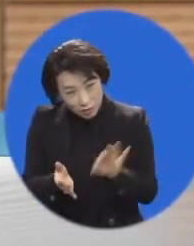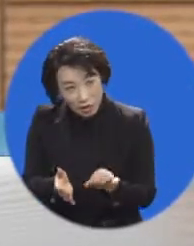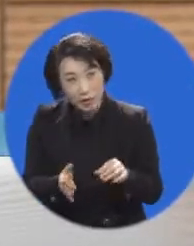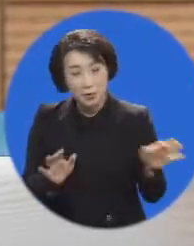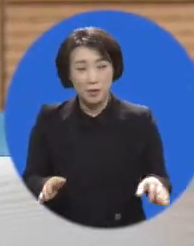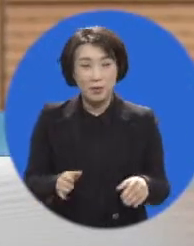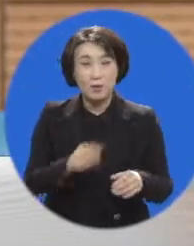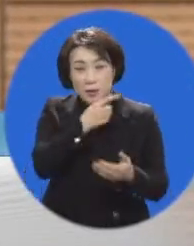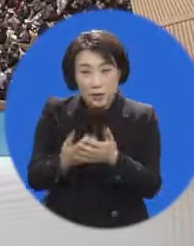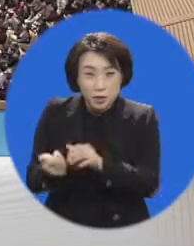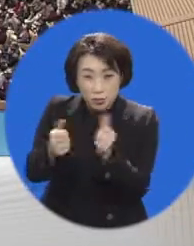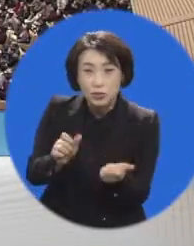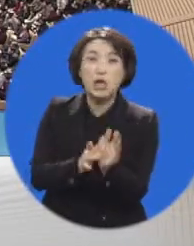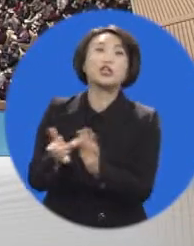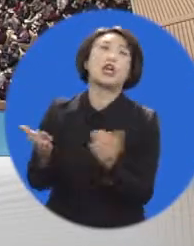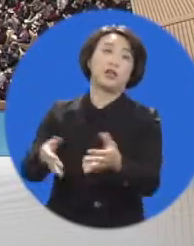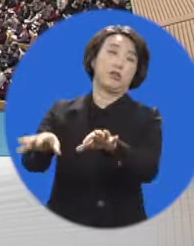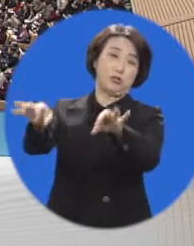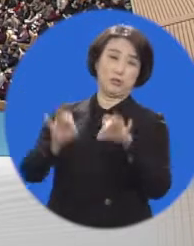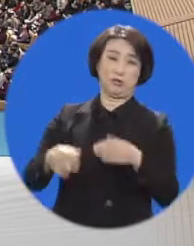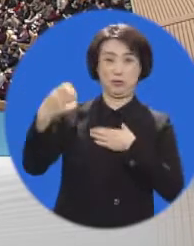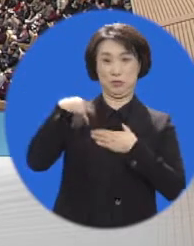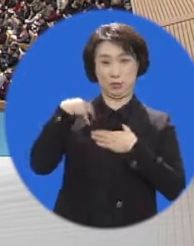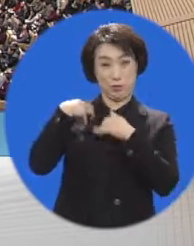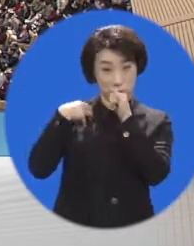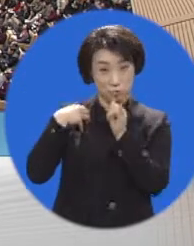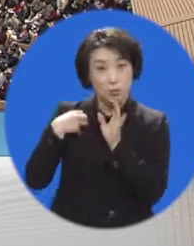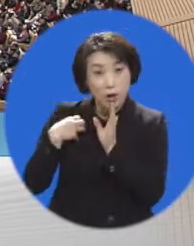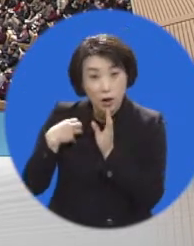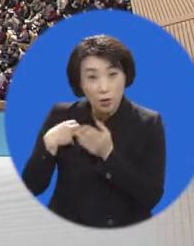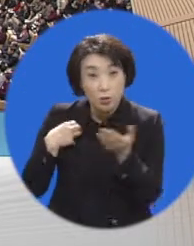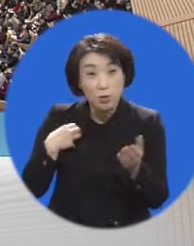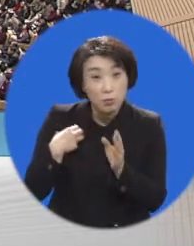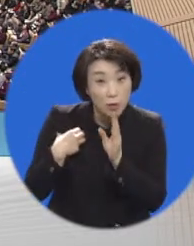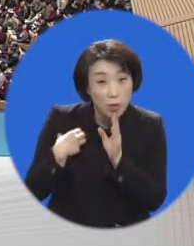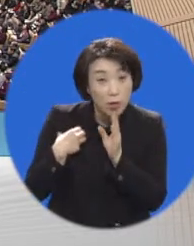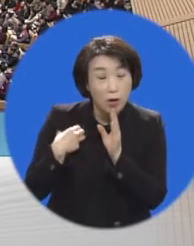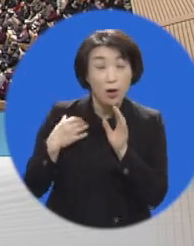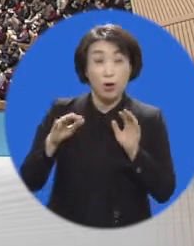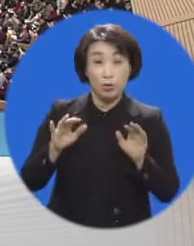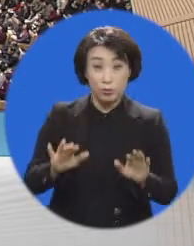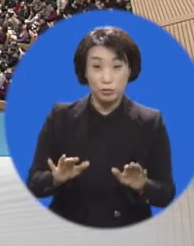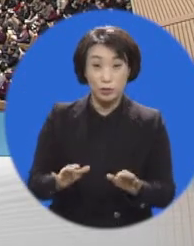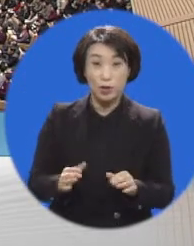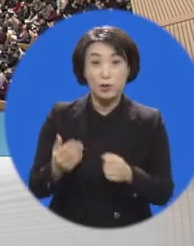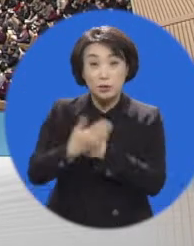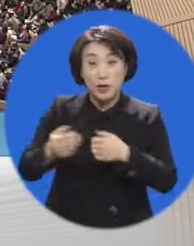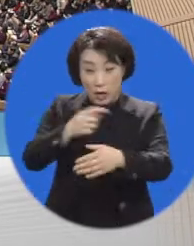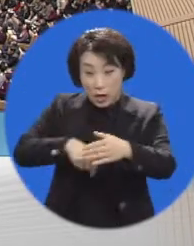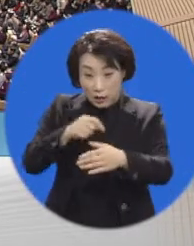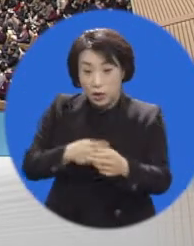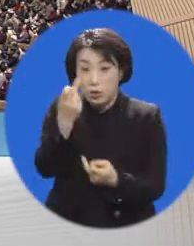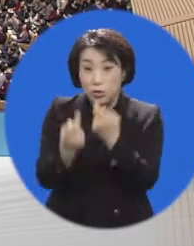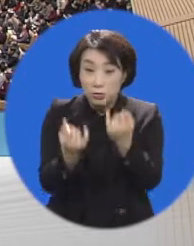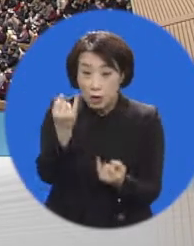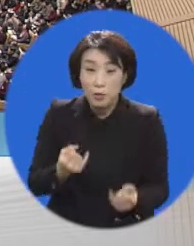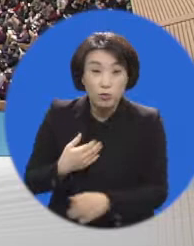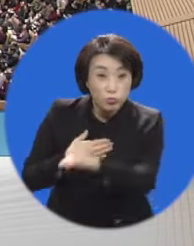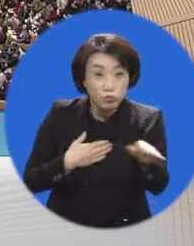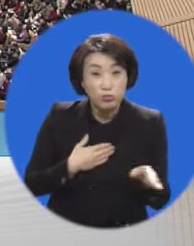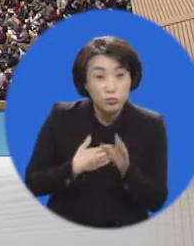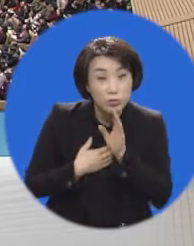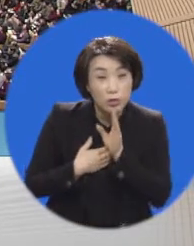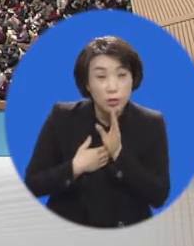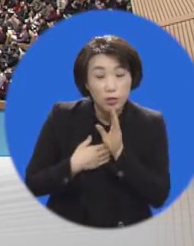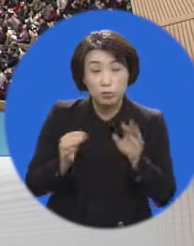예수 일을 하는 자들이라 이 말입니다. 근데 어떻게 이 은혜 안에 형제들이